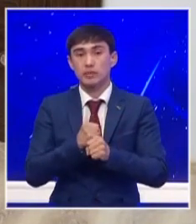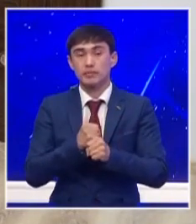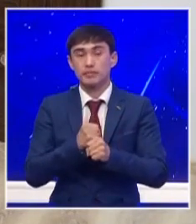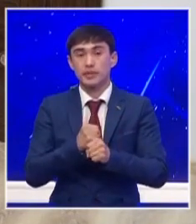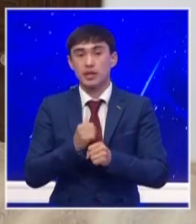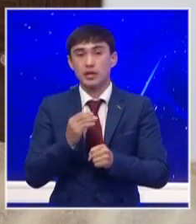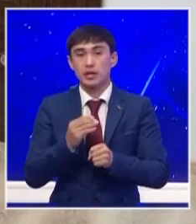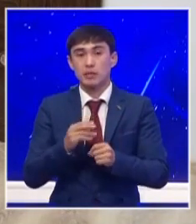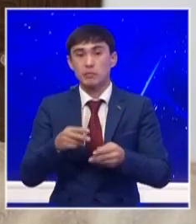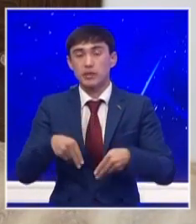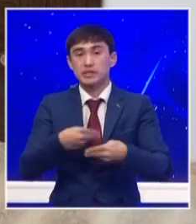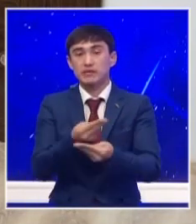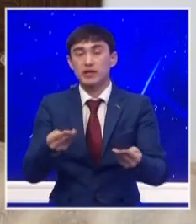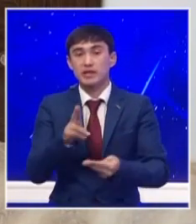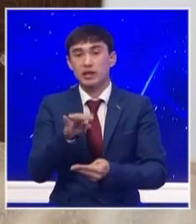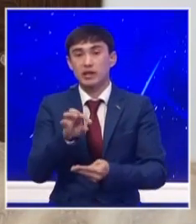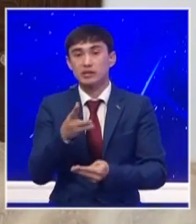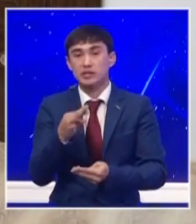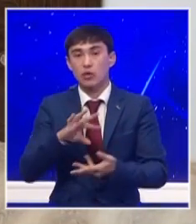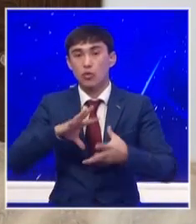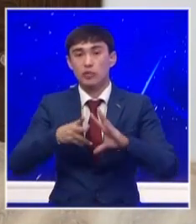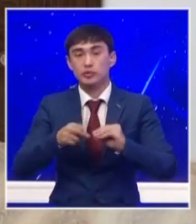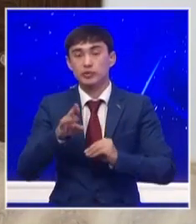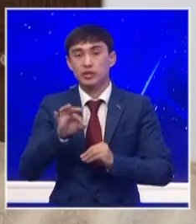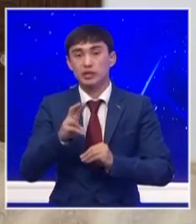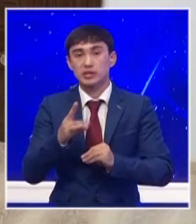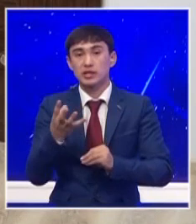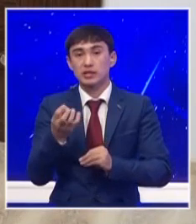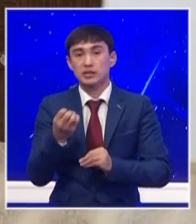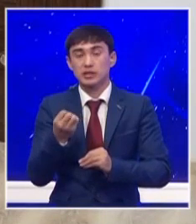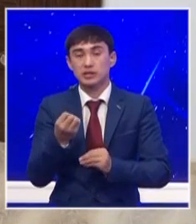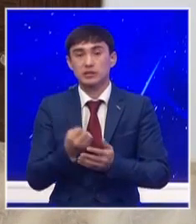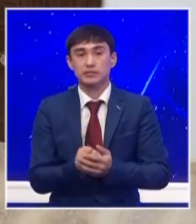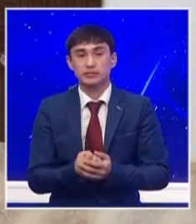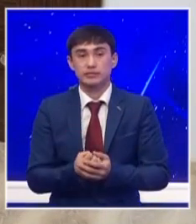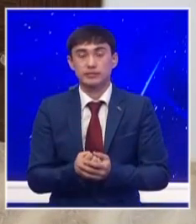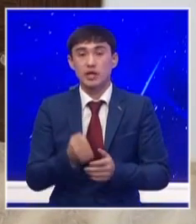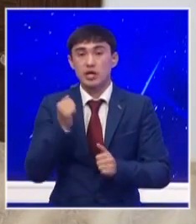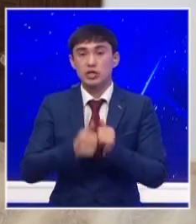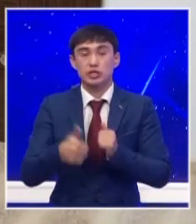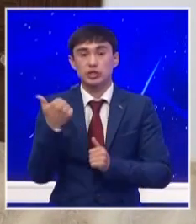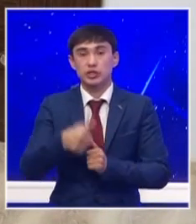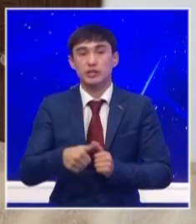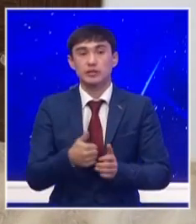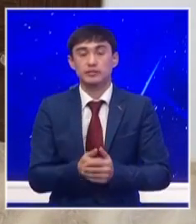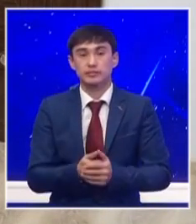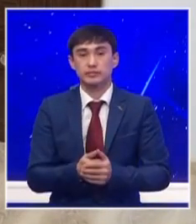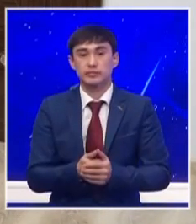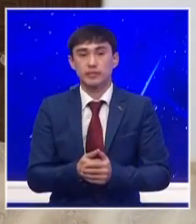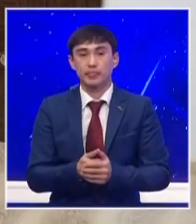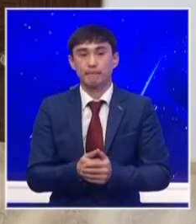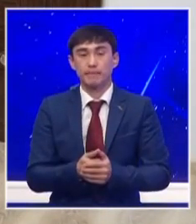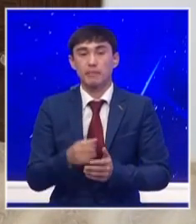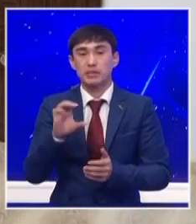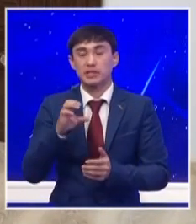представление декларации по всеобщему декларированию а также еженедельно по